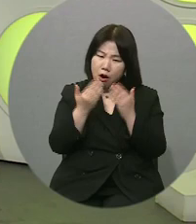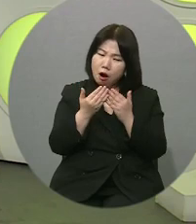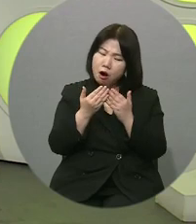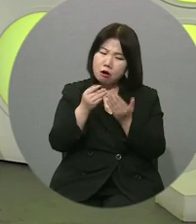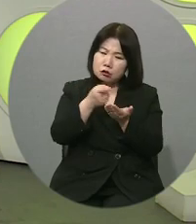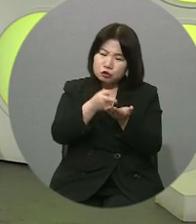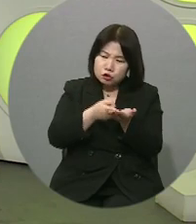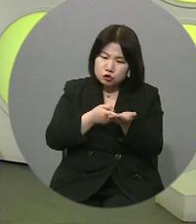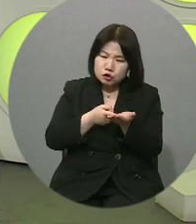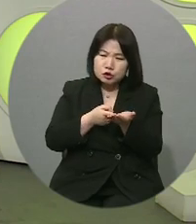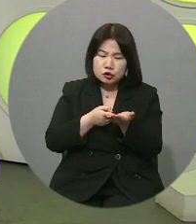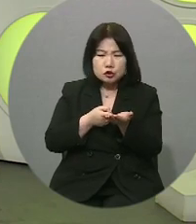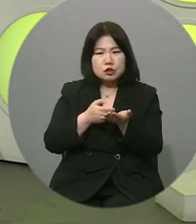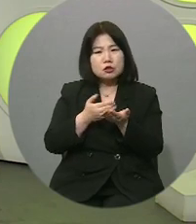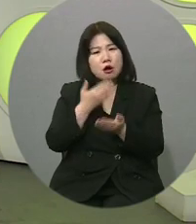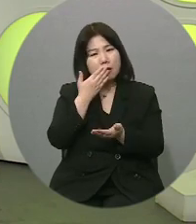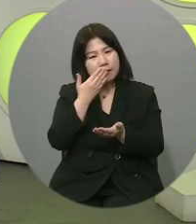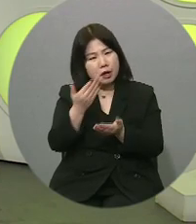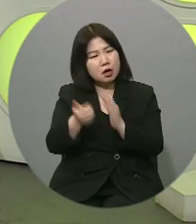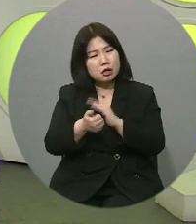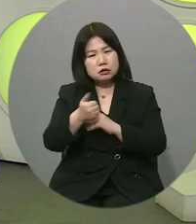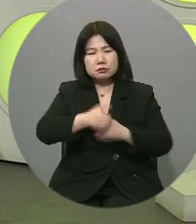수술을 망설였습니다.